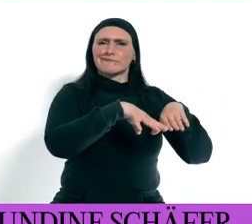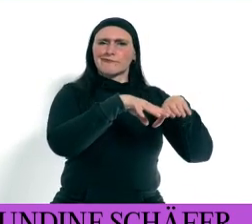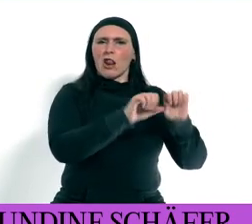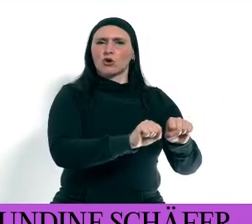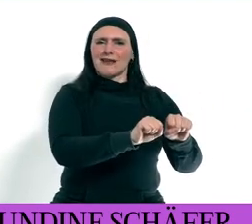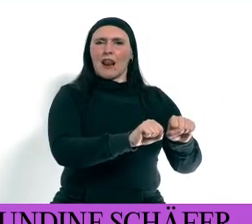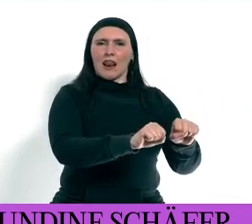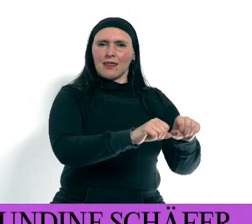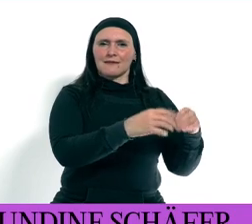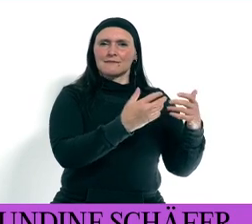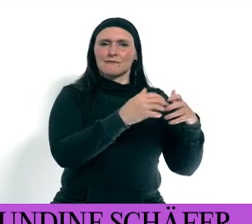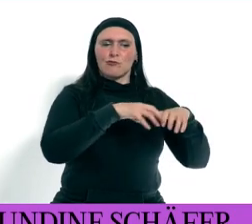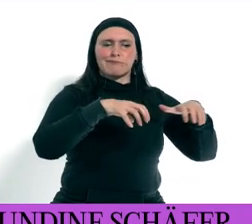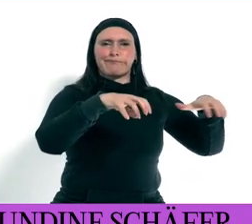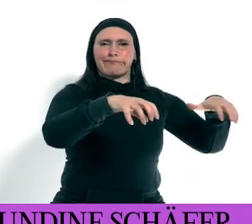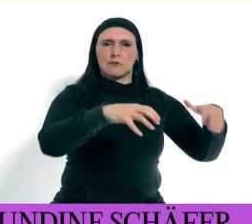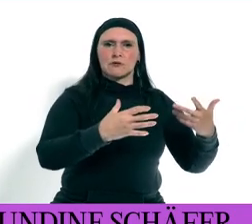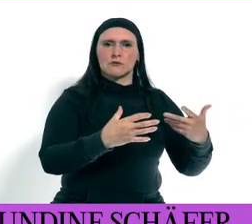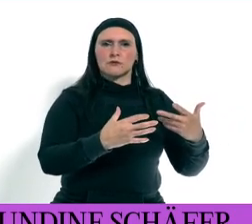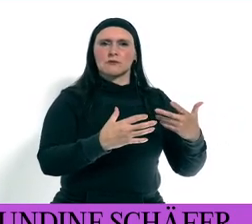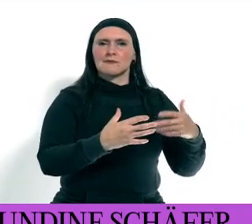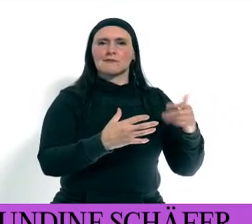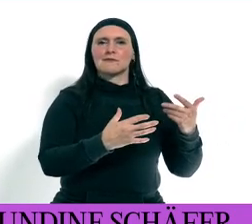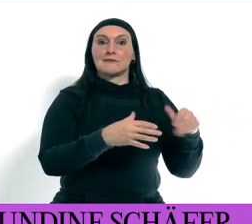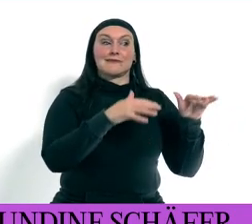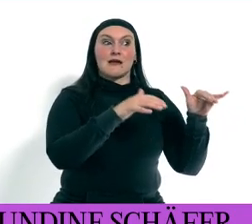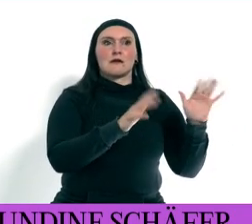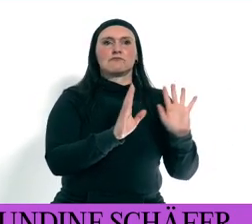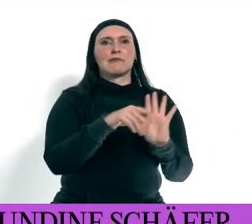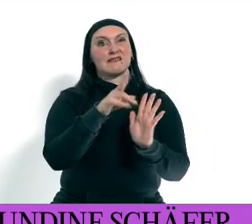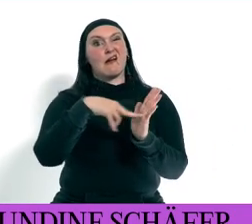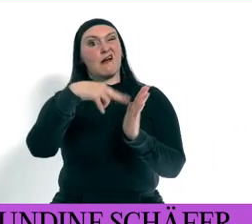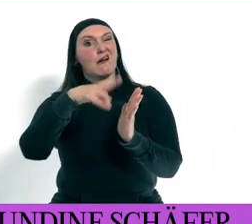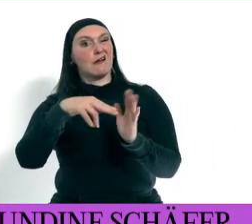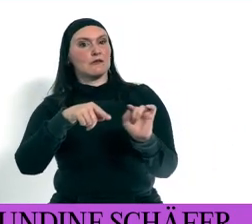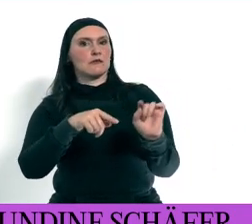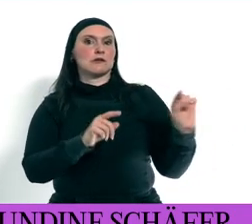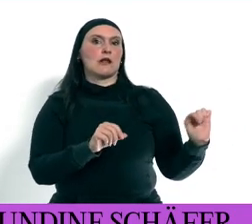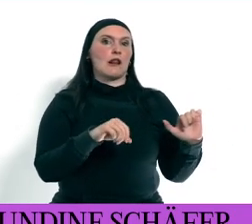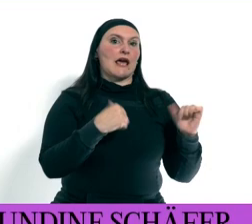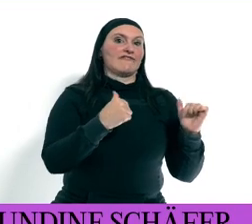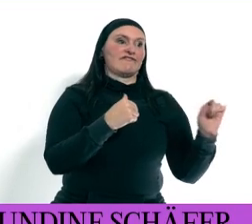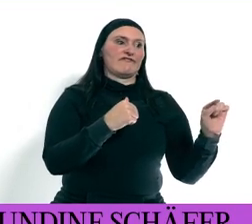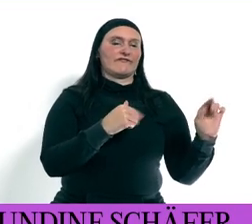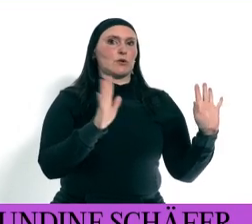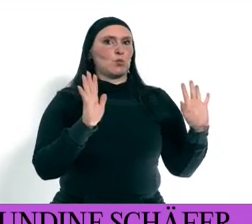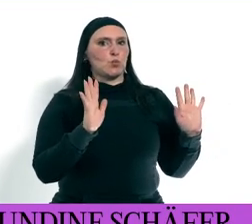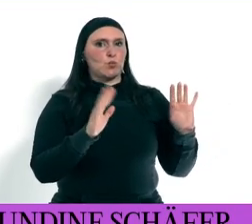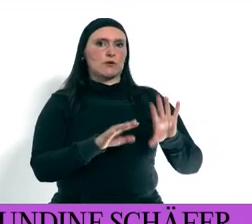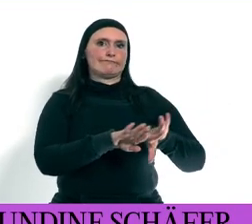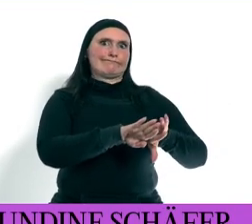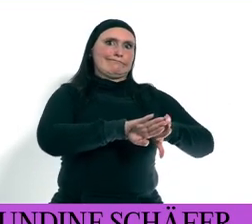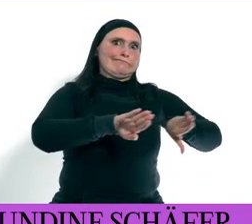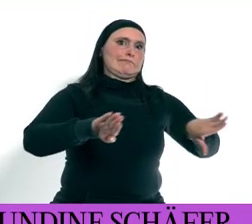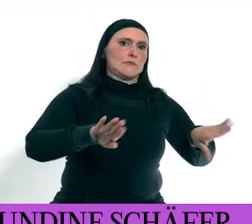Ihr deutet ja an, dass die Institutionen bei euch im Land sehr stark auch von der kolonialen